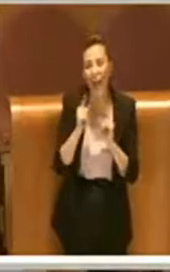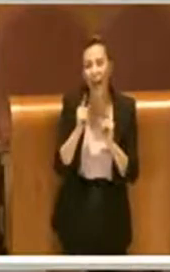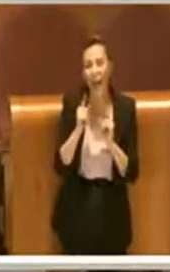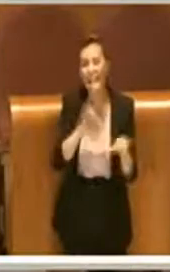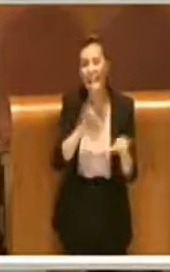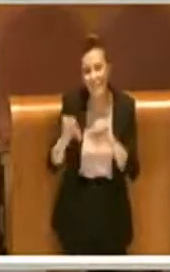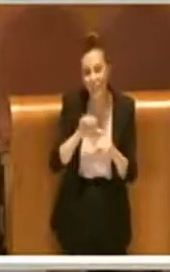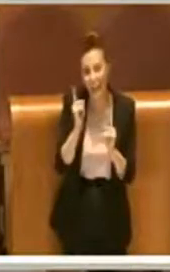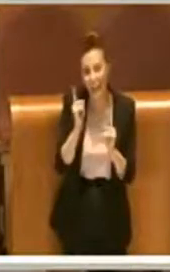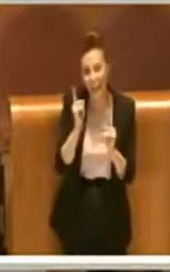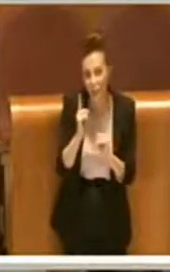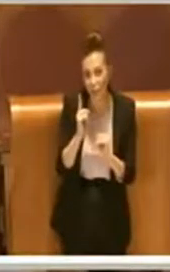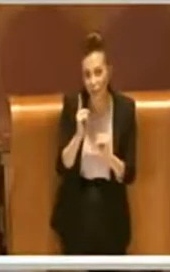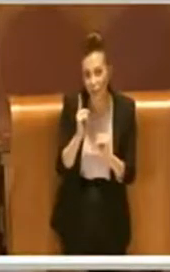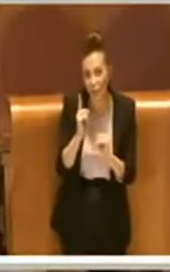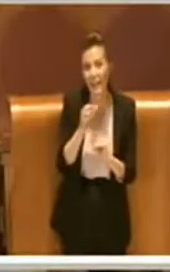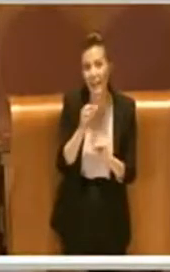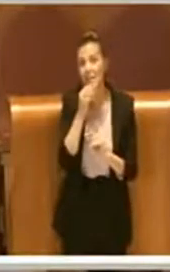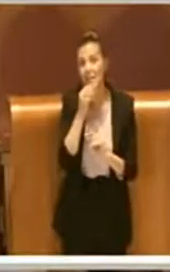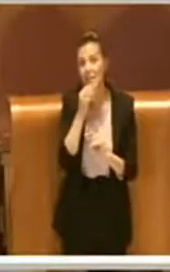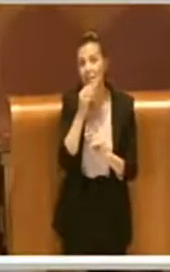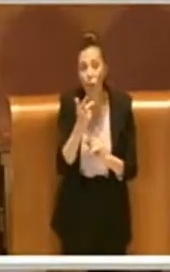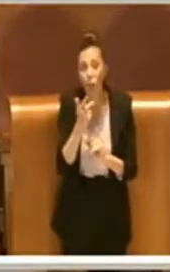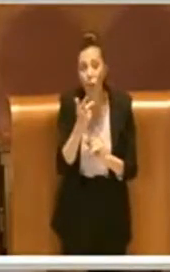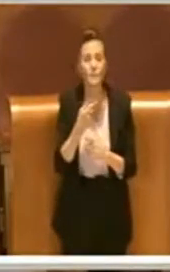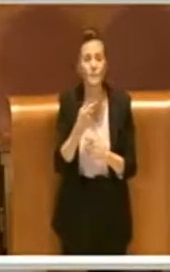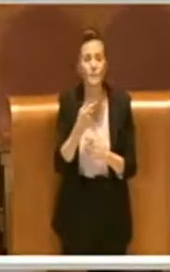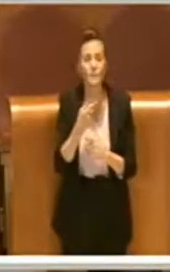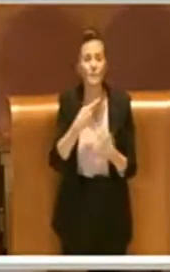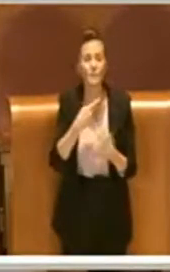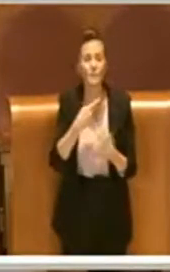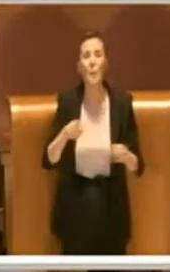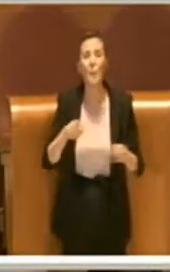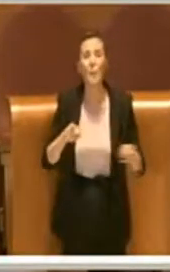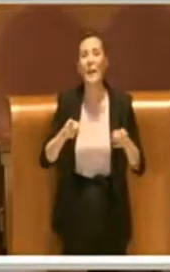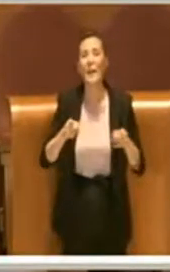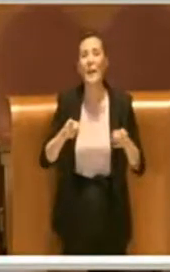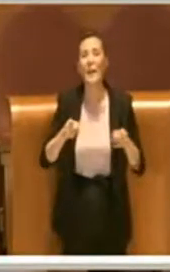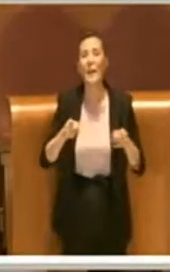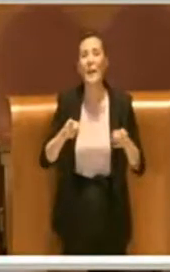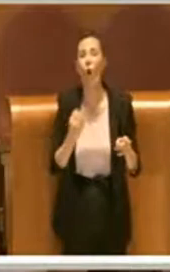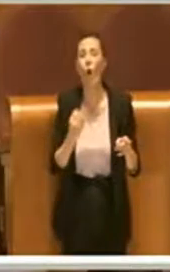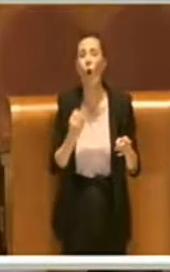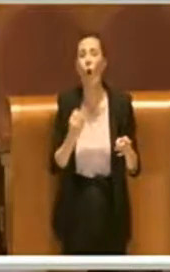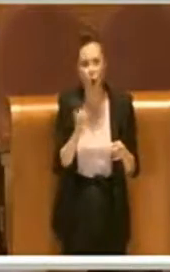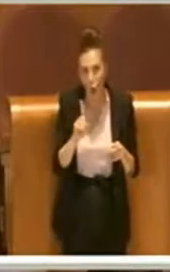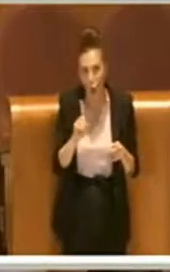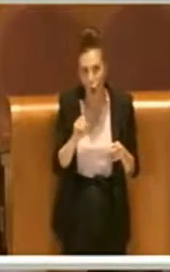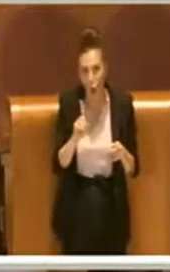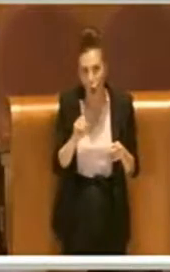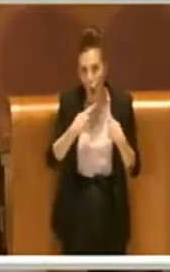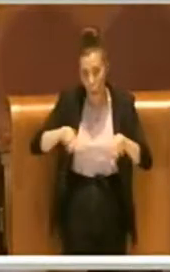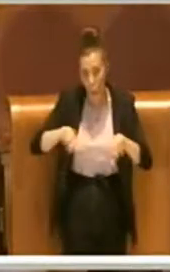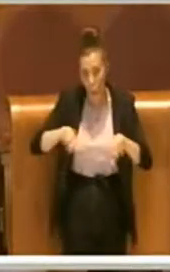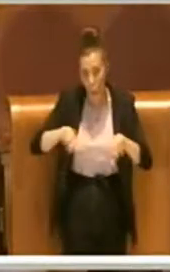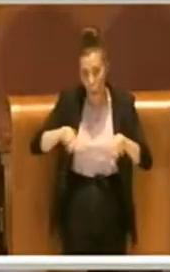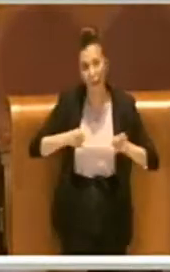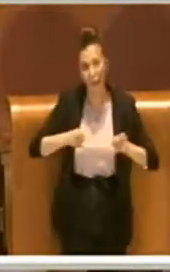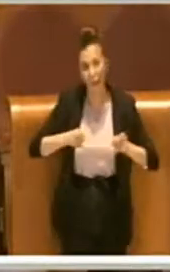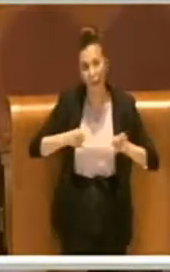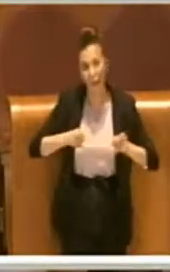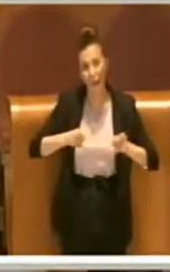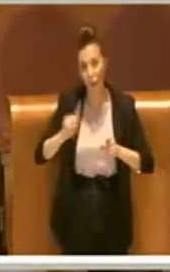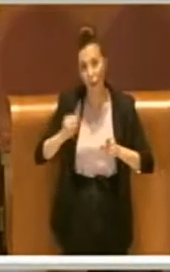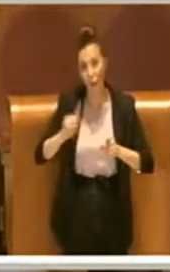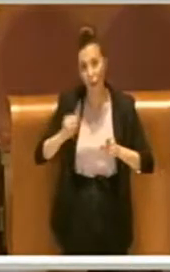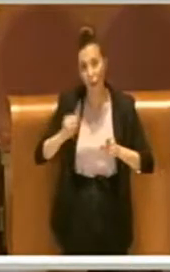non è che lo introduciamo in periodo ordinario, lo stiamo introducendo in un periodo